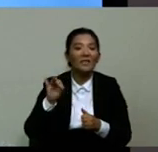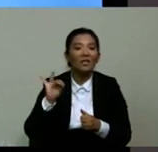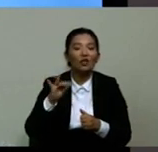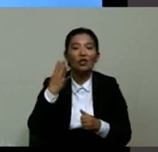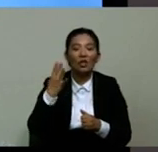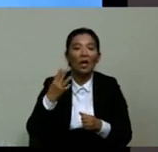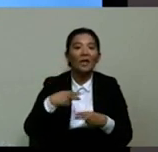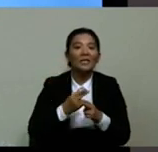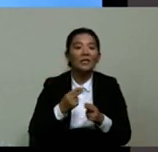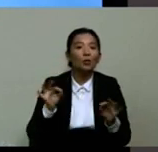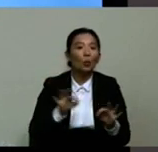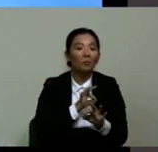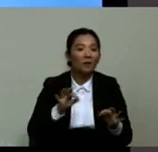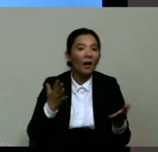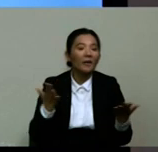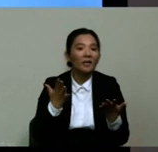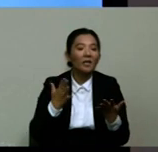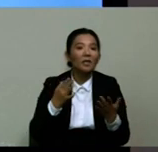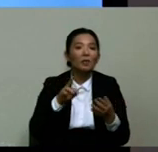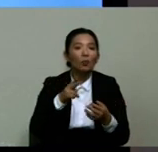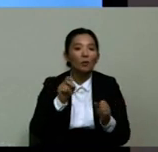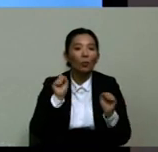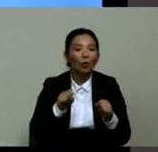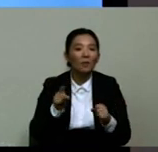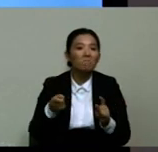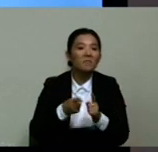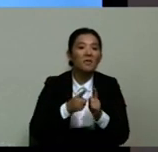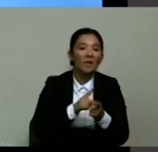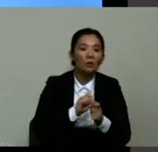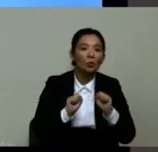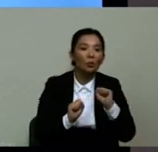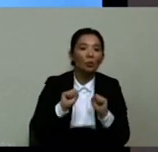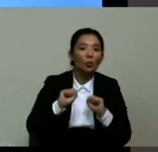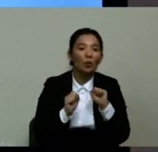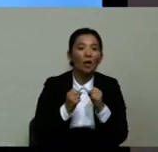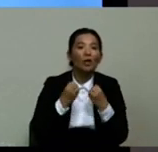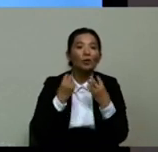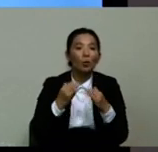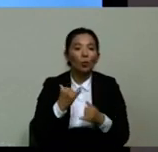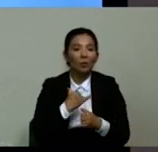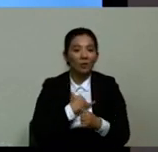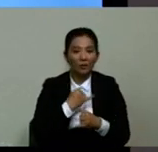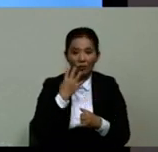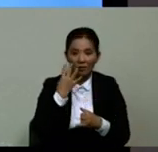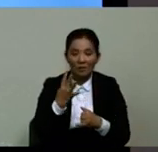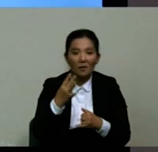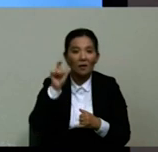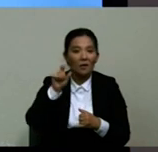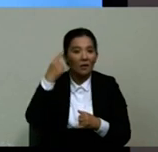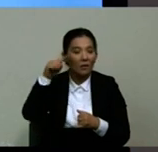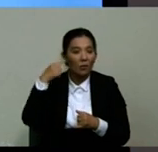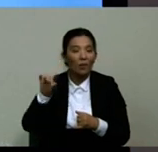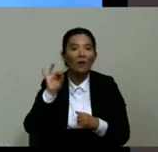инструмента. Да? Сколькими способами они могут меняться друг к другу? Сколько у нас? 4 героя. То